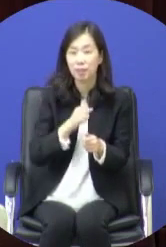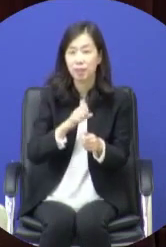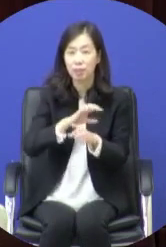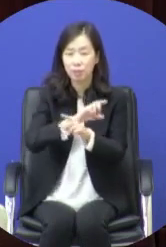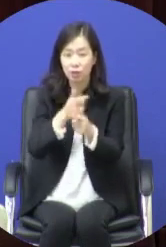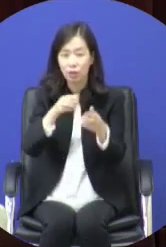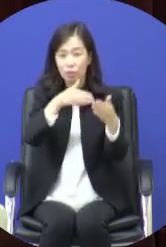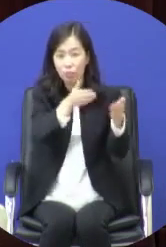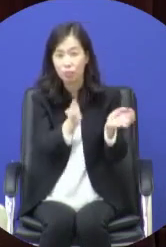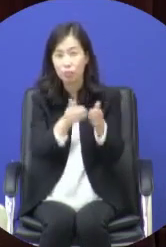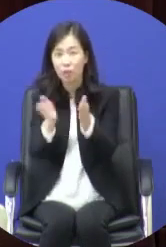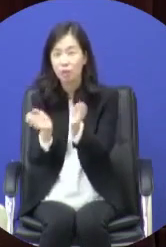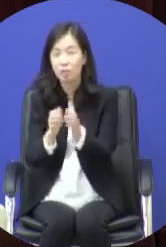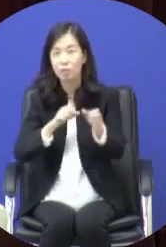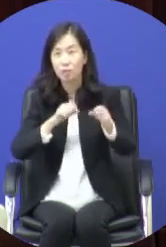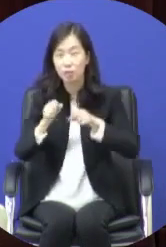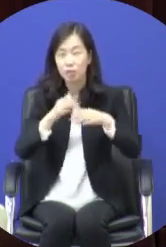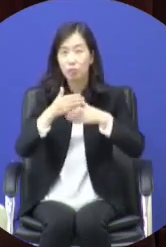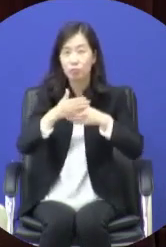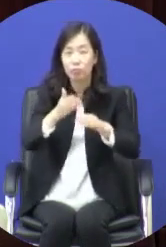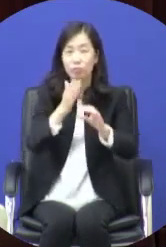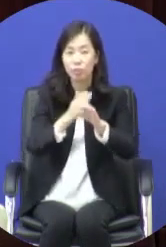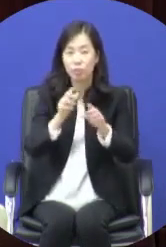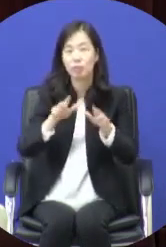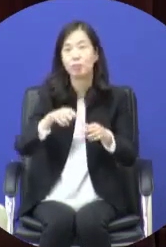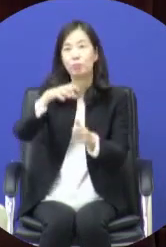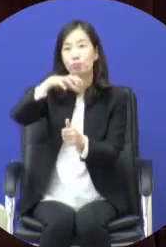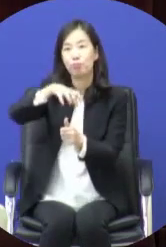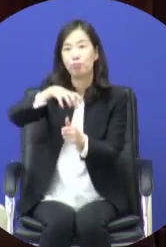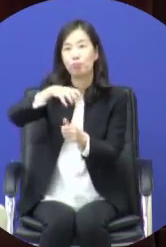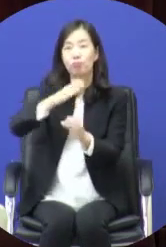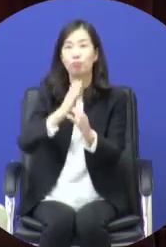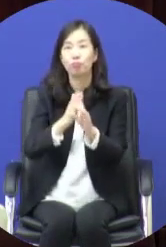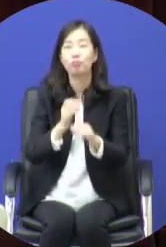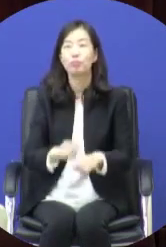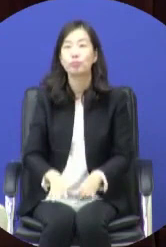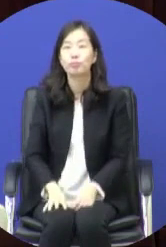분야에서 진행되었고 지금은 구속되어 있습니다.